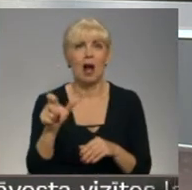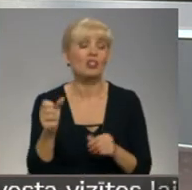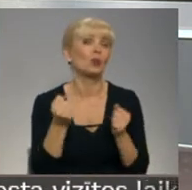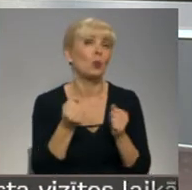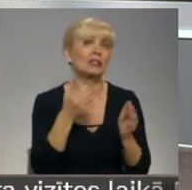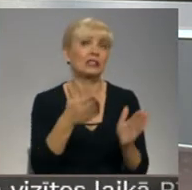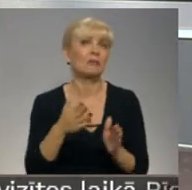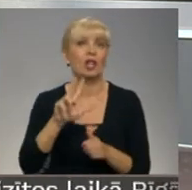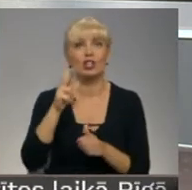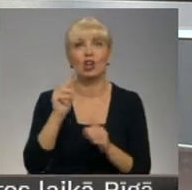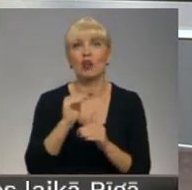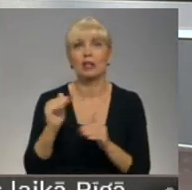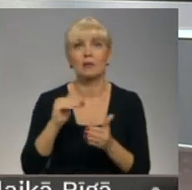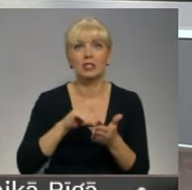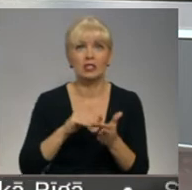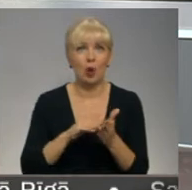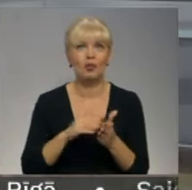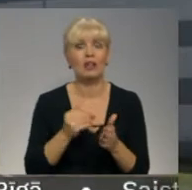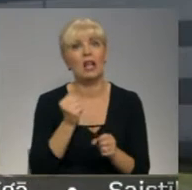piesaistes un vairāk Skruns televīzija.